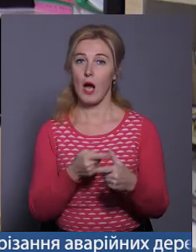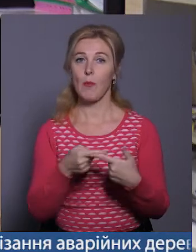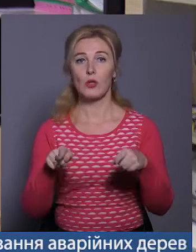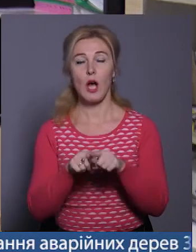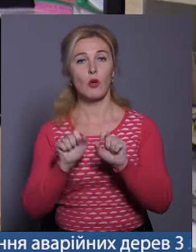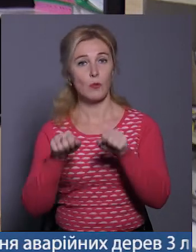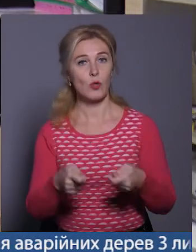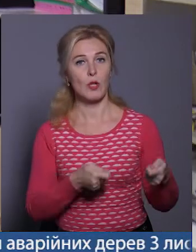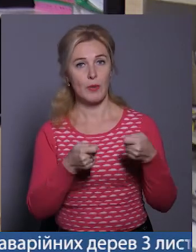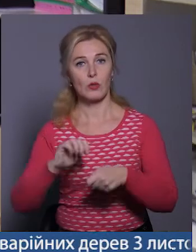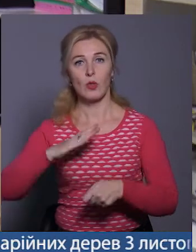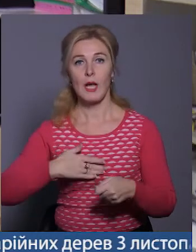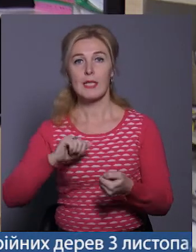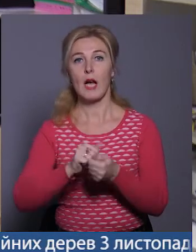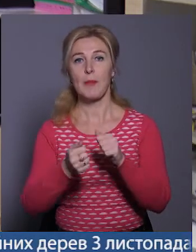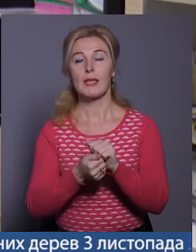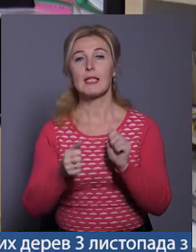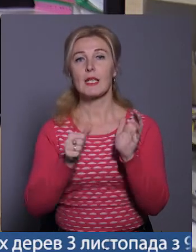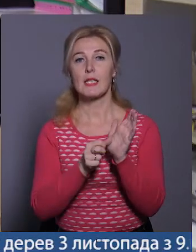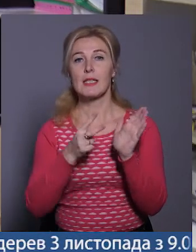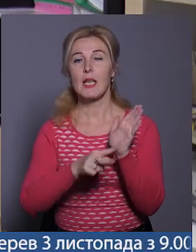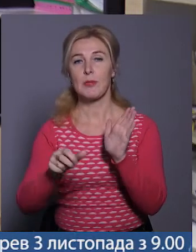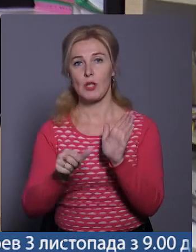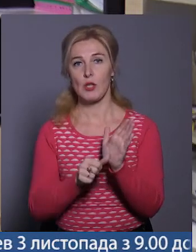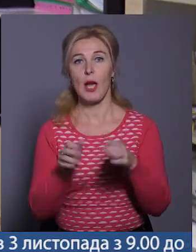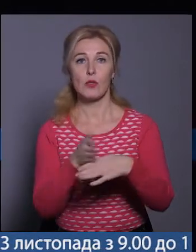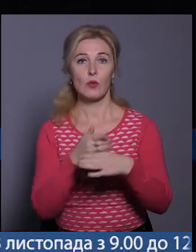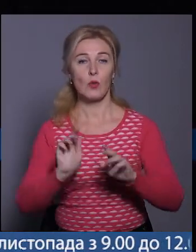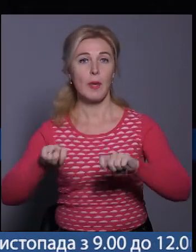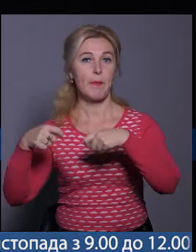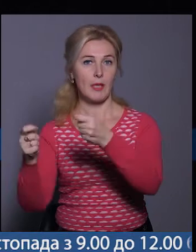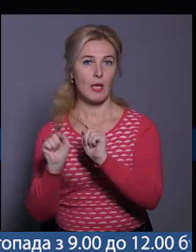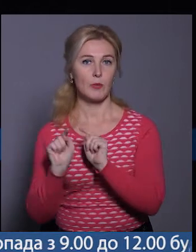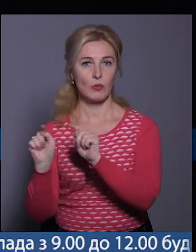можна приносити до нас на Кам'янецьку, 76. Звідси ми сортуємо і передаємо туди.